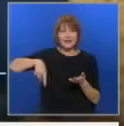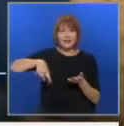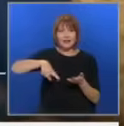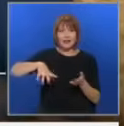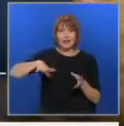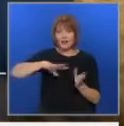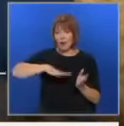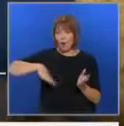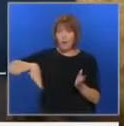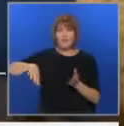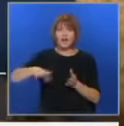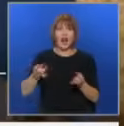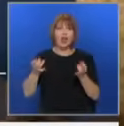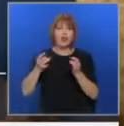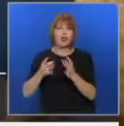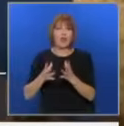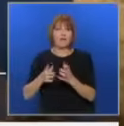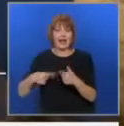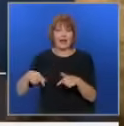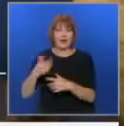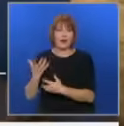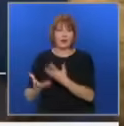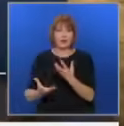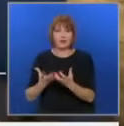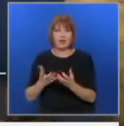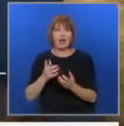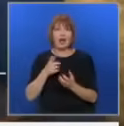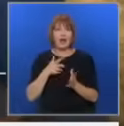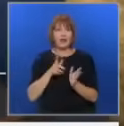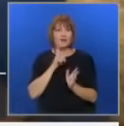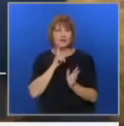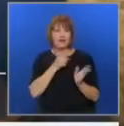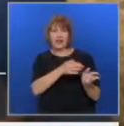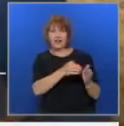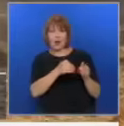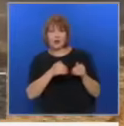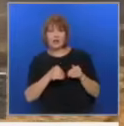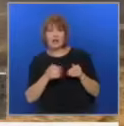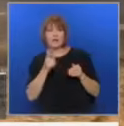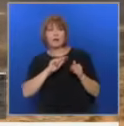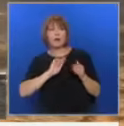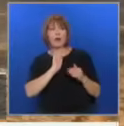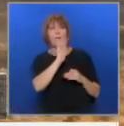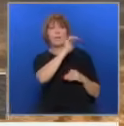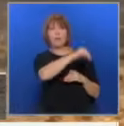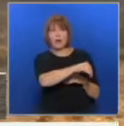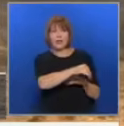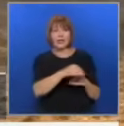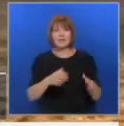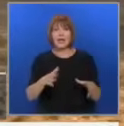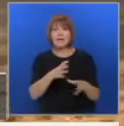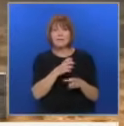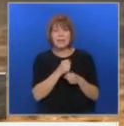район. Успяхме да се изтеглим няколко човека насам. Други останаха зад огъня, са се спасили в